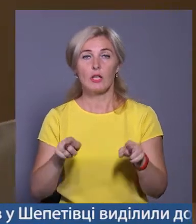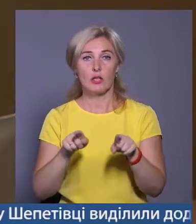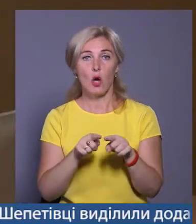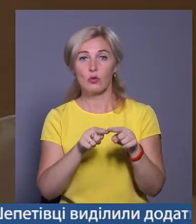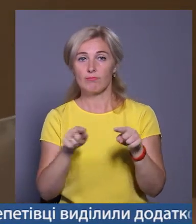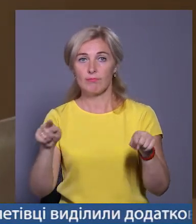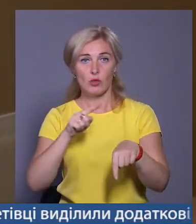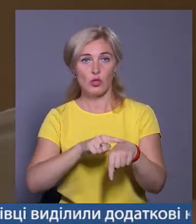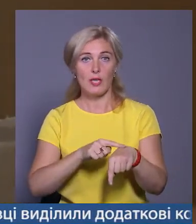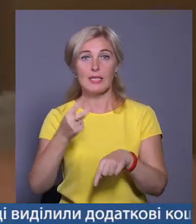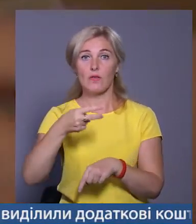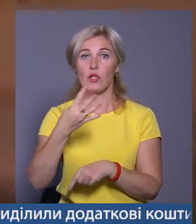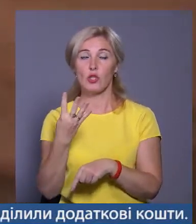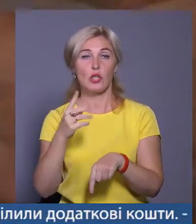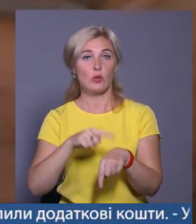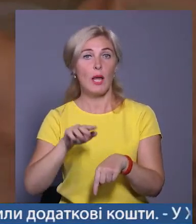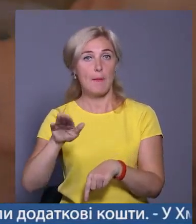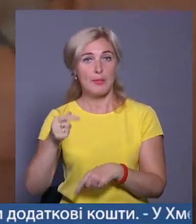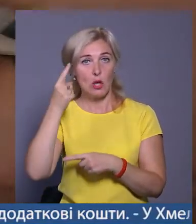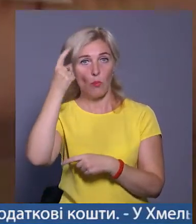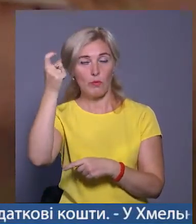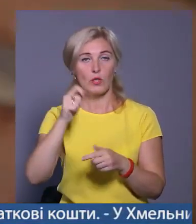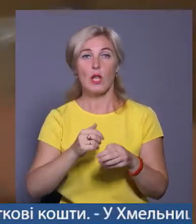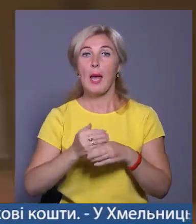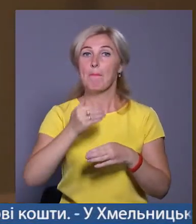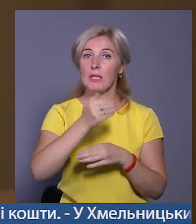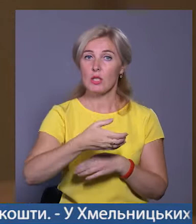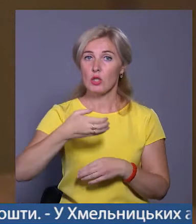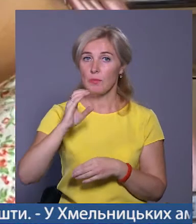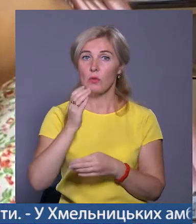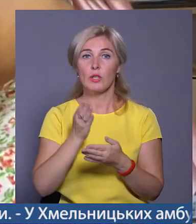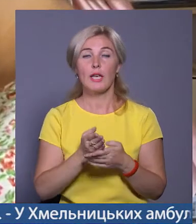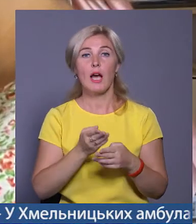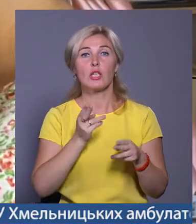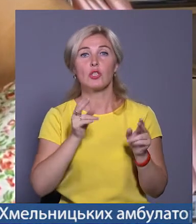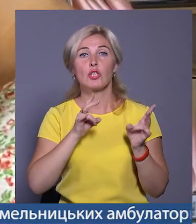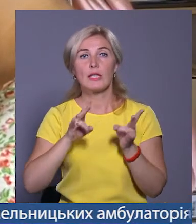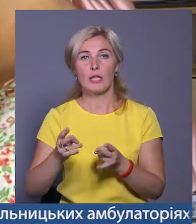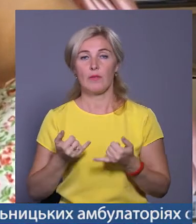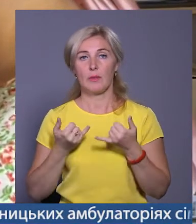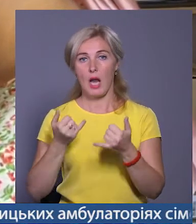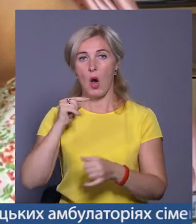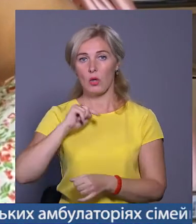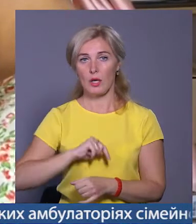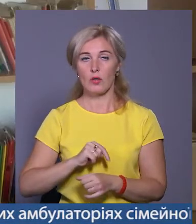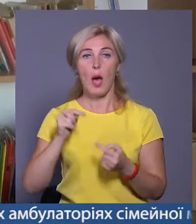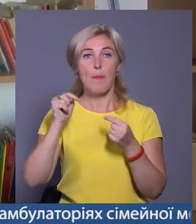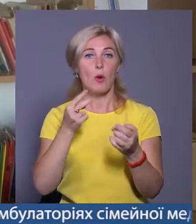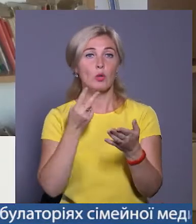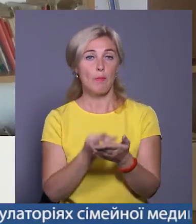проміжок часу в межах 24 годин після оповіщення. Пізніший прийом препарату є шкідливим для організму. Протипоказом